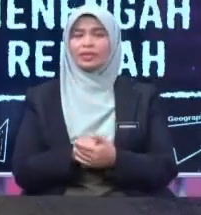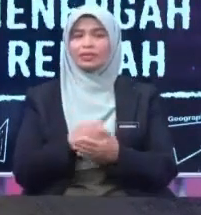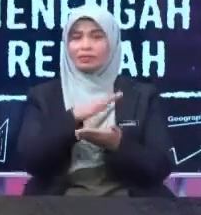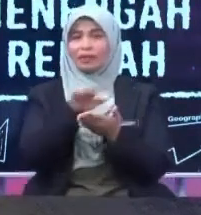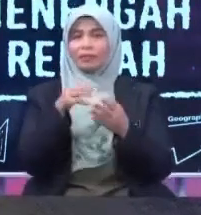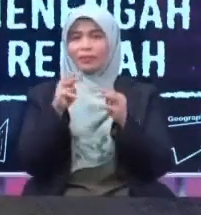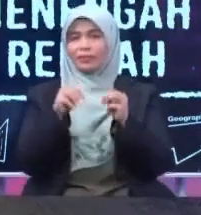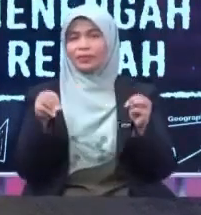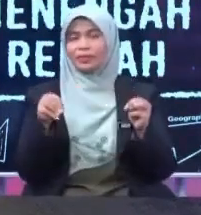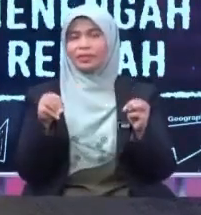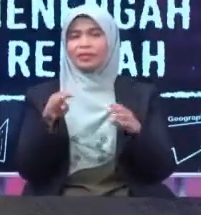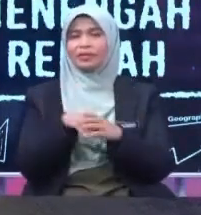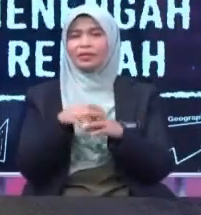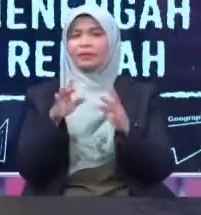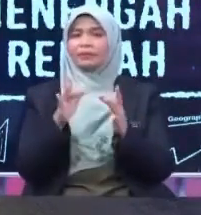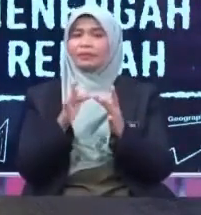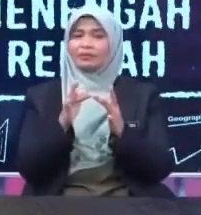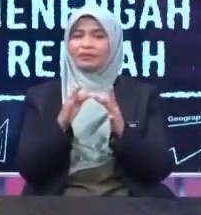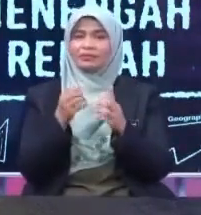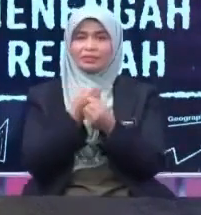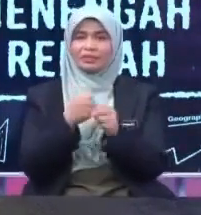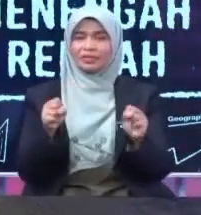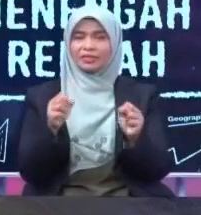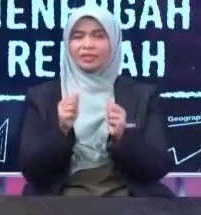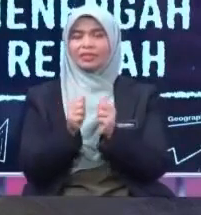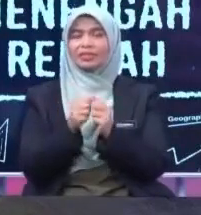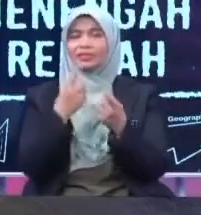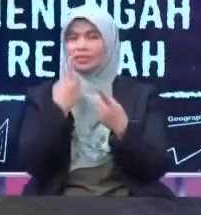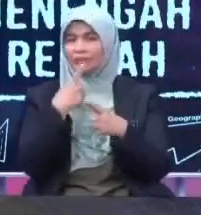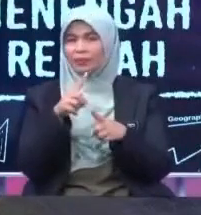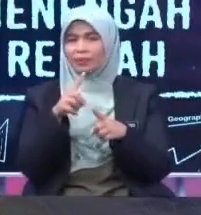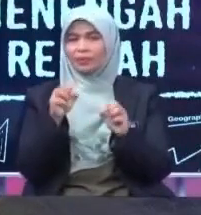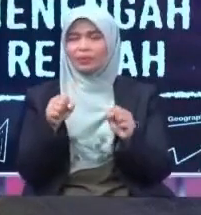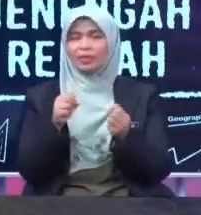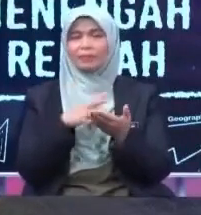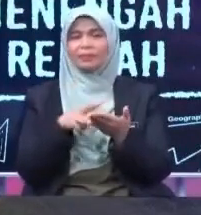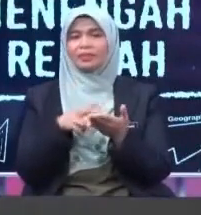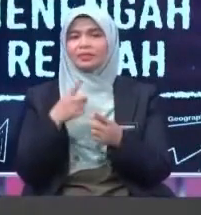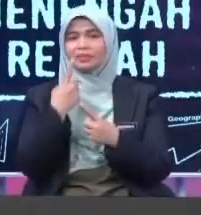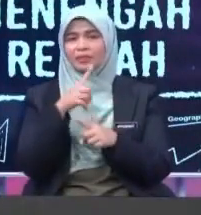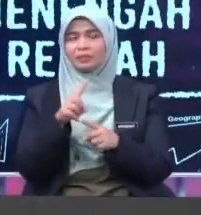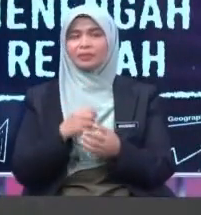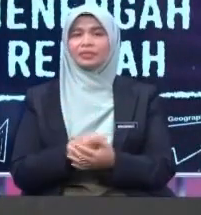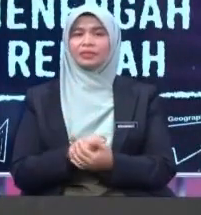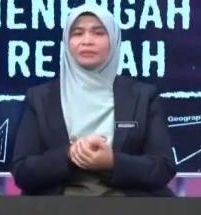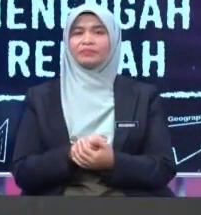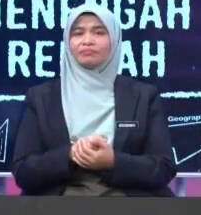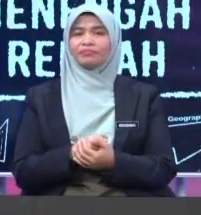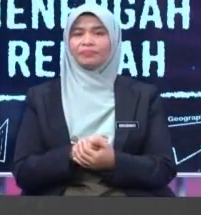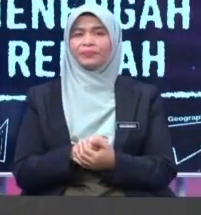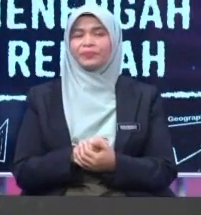dalam talian untuk bersedia dengan jawapan masing-masing dan baca jawapan secara lisan nanti. Ha. Boleh ya murid-murid?